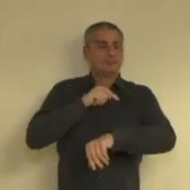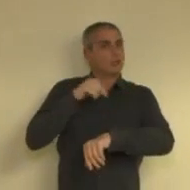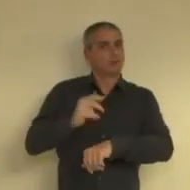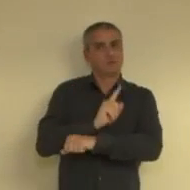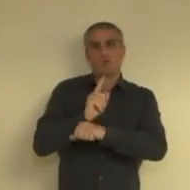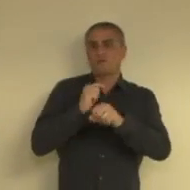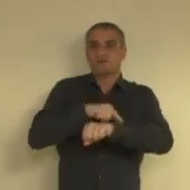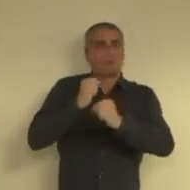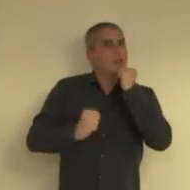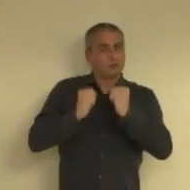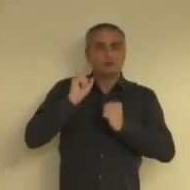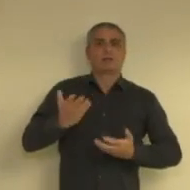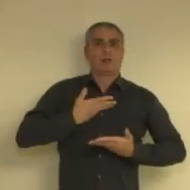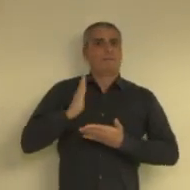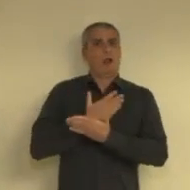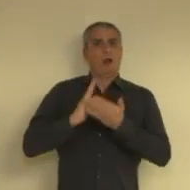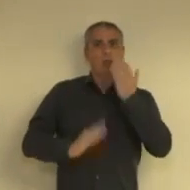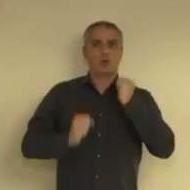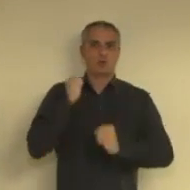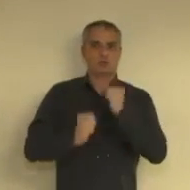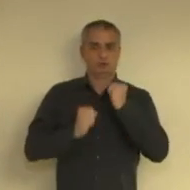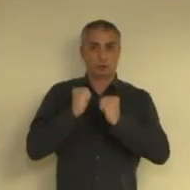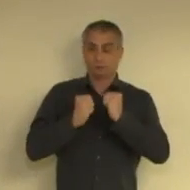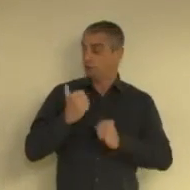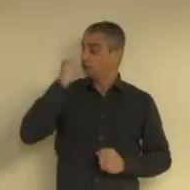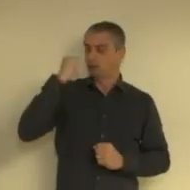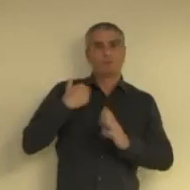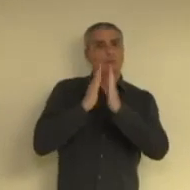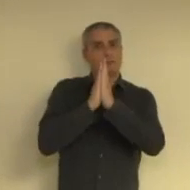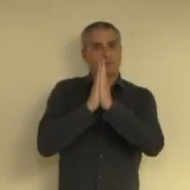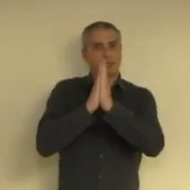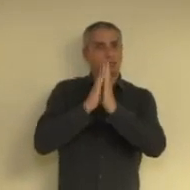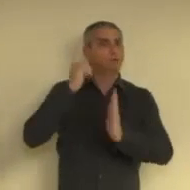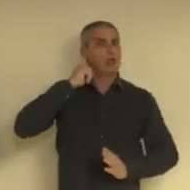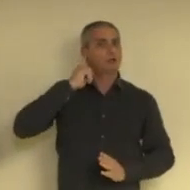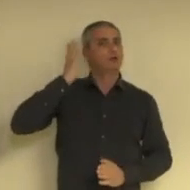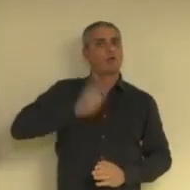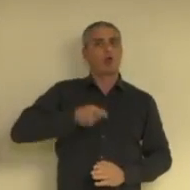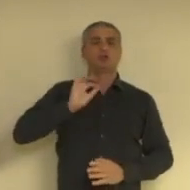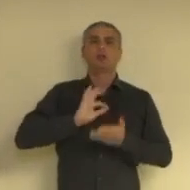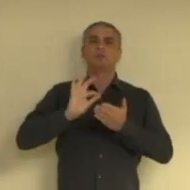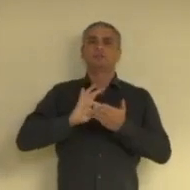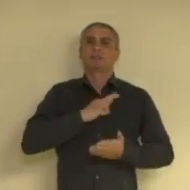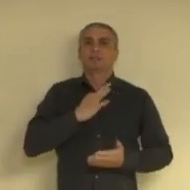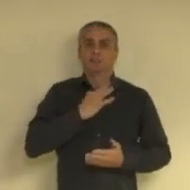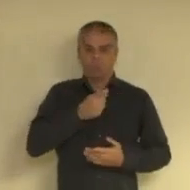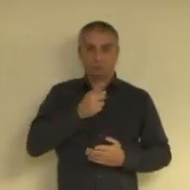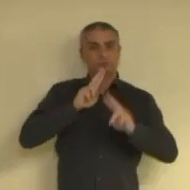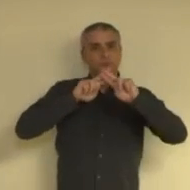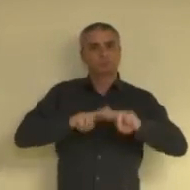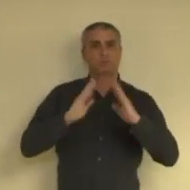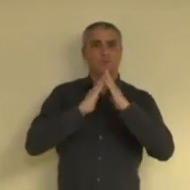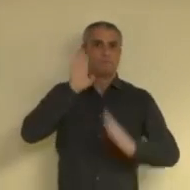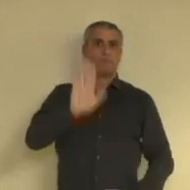זמנים קשים מחייבים החלטות קשות. שלשום ביקשתי מכם להישמע להנחיות משרד הבריאות